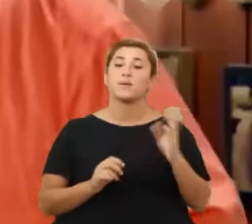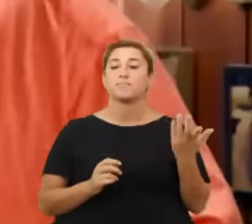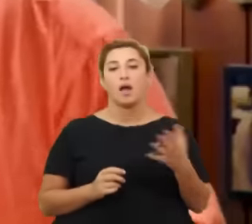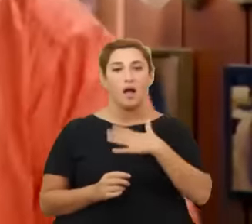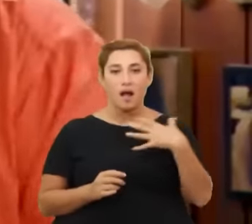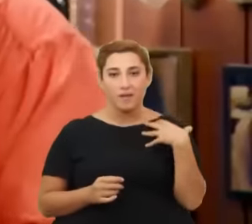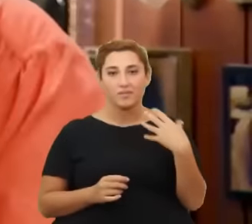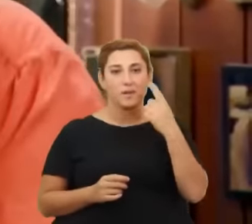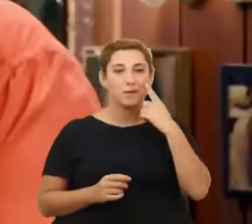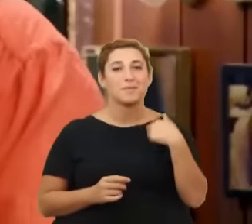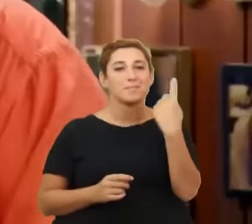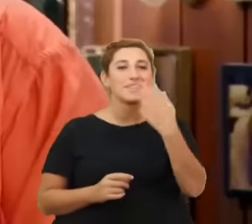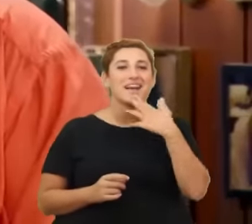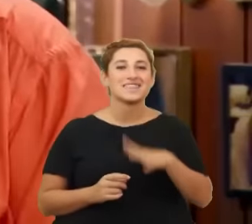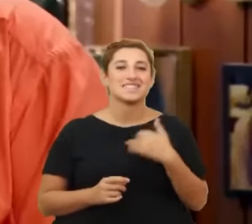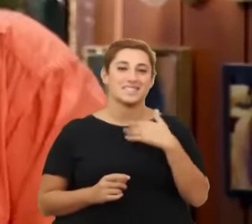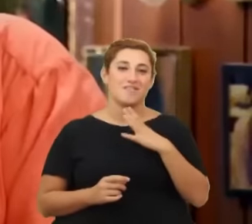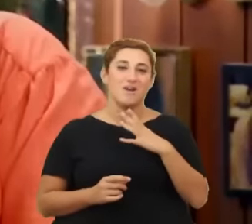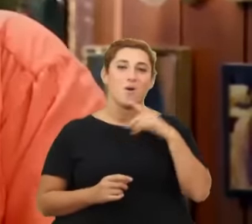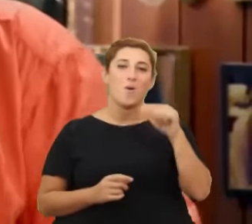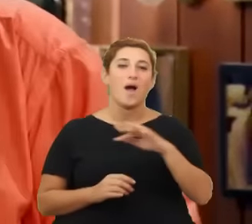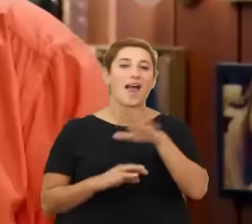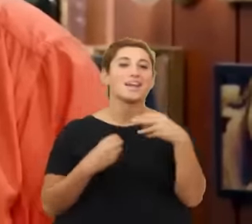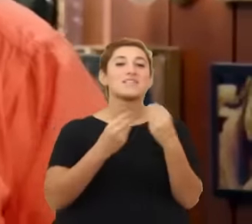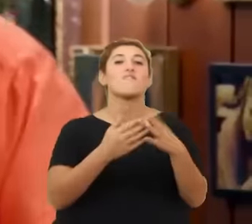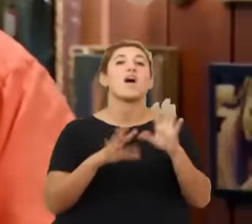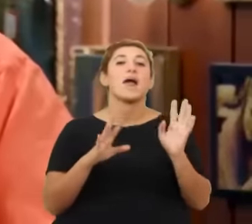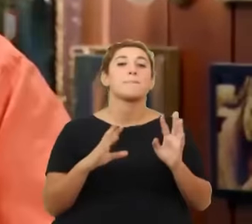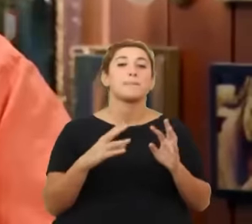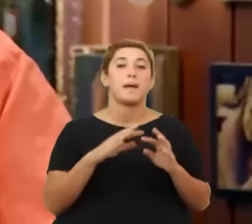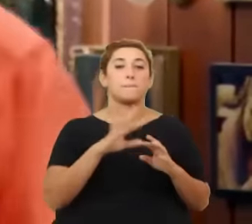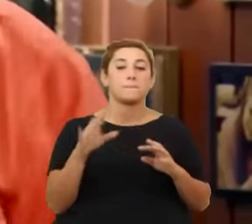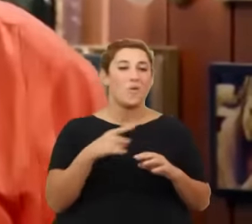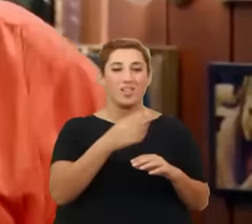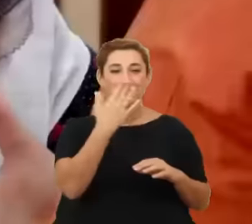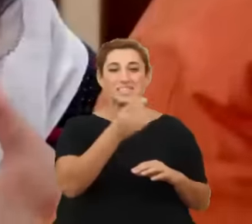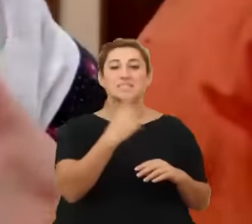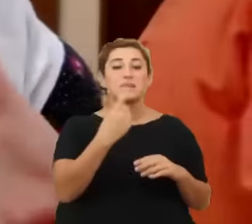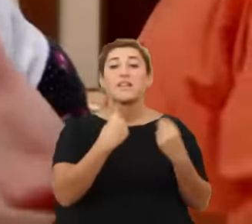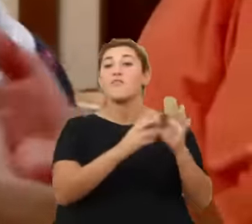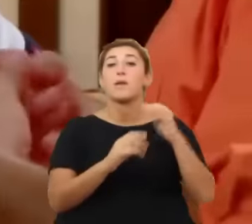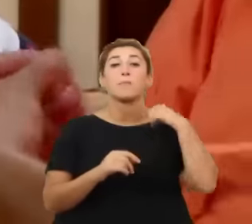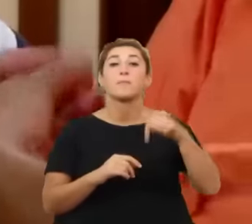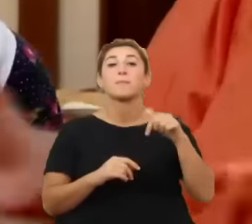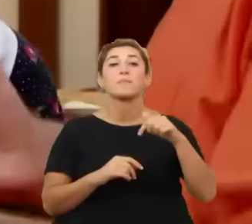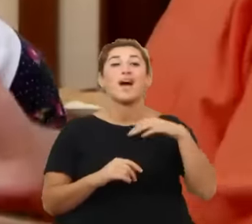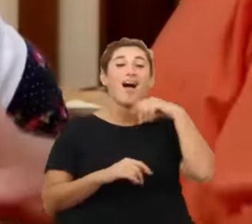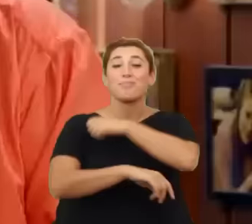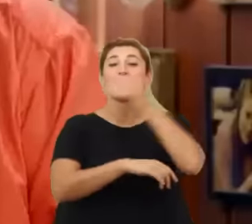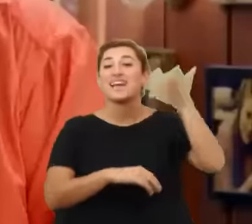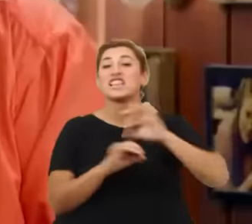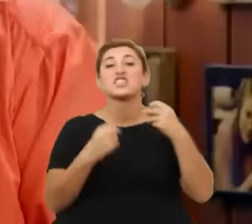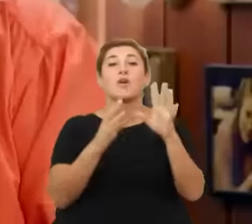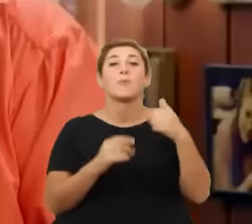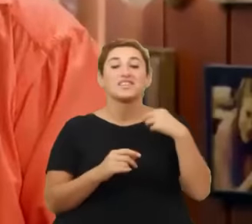ana. Bak benim iddiacık kızım var. Bunu herkese verme, her önüme gelene verme ben onu. Eli gurbetçiye hiç verme. Bu